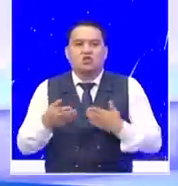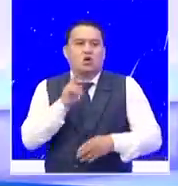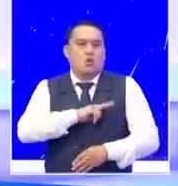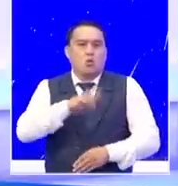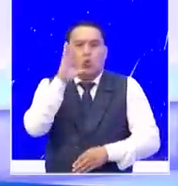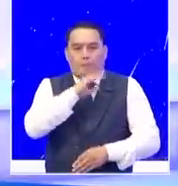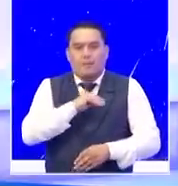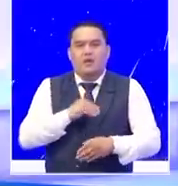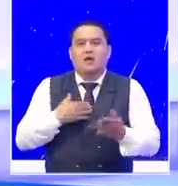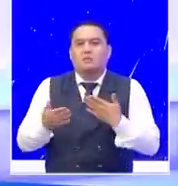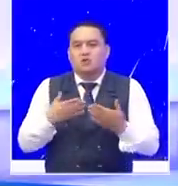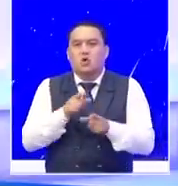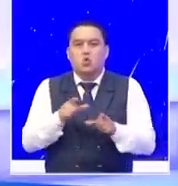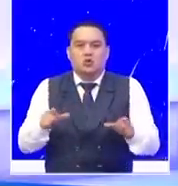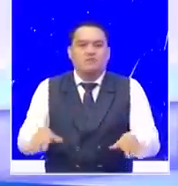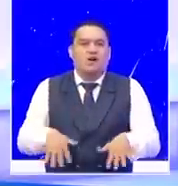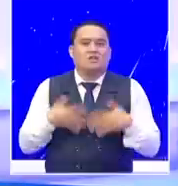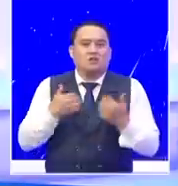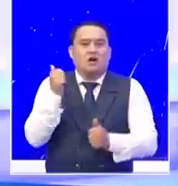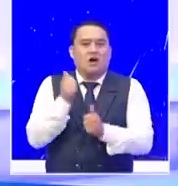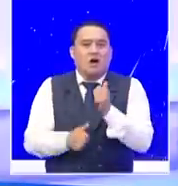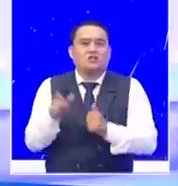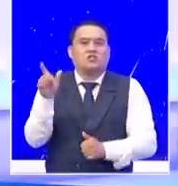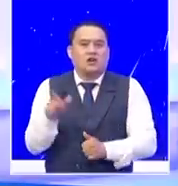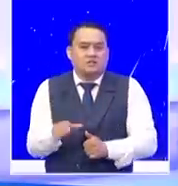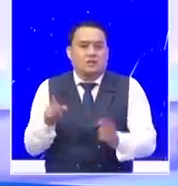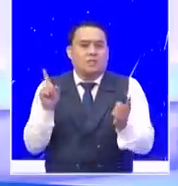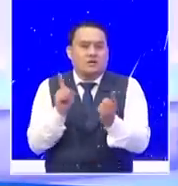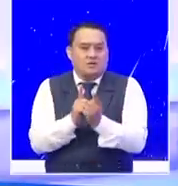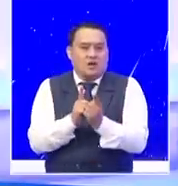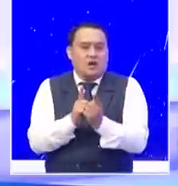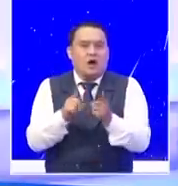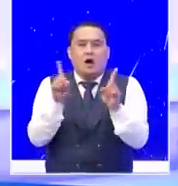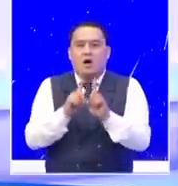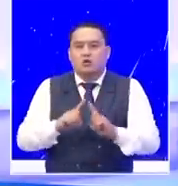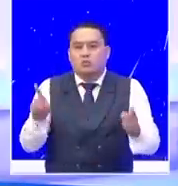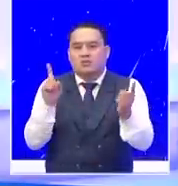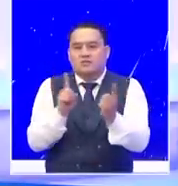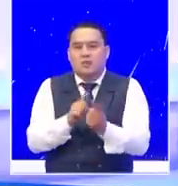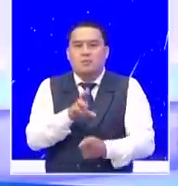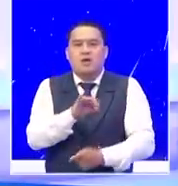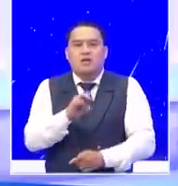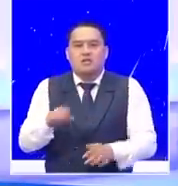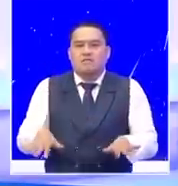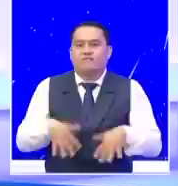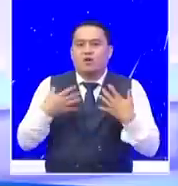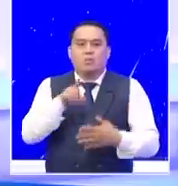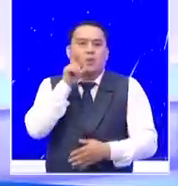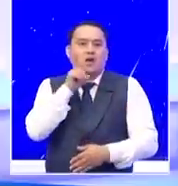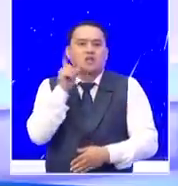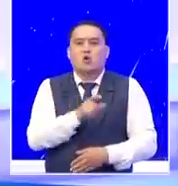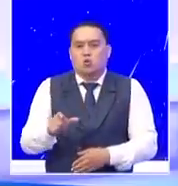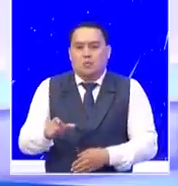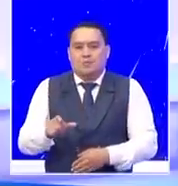умение ладить с людьми вызывали восхищение у каждого, кто с ним сталкивался. Особенно от встреч с Бейсеном Куранбеком вдохновлялись молодые